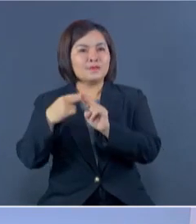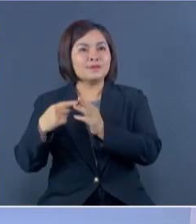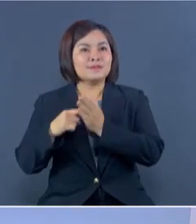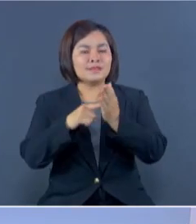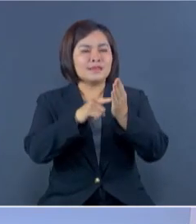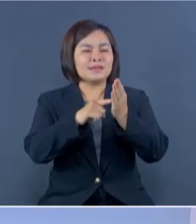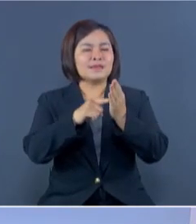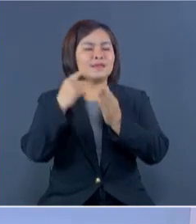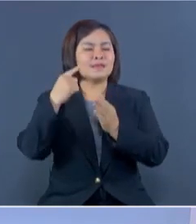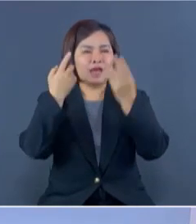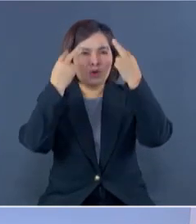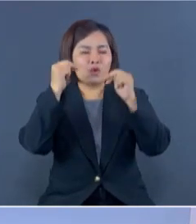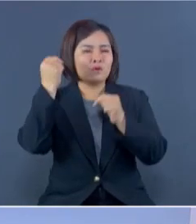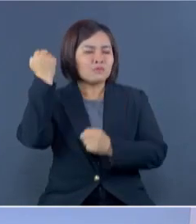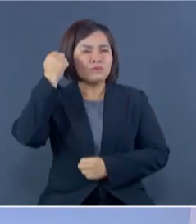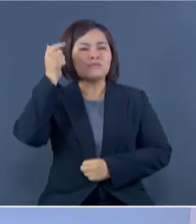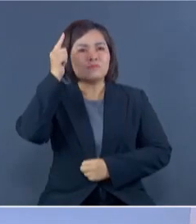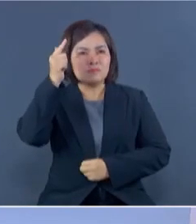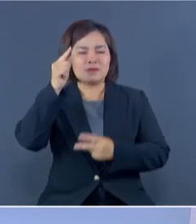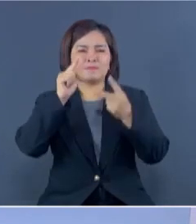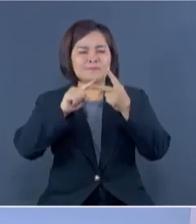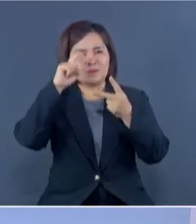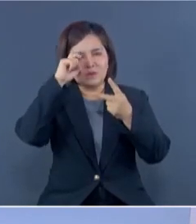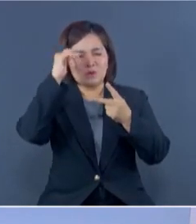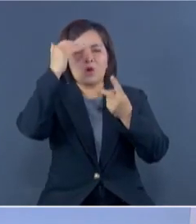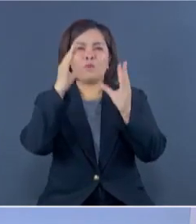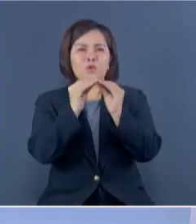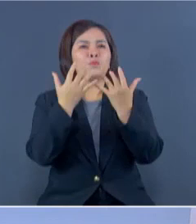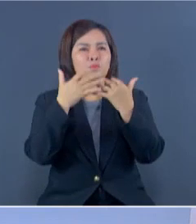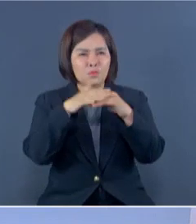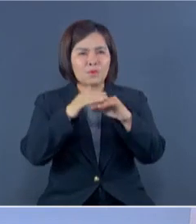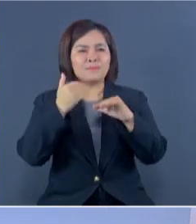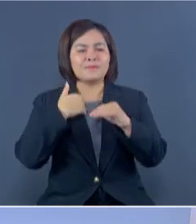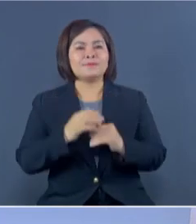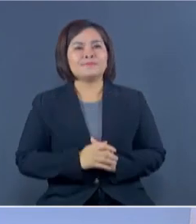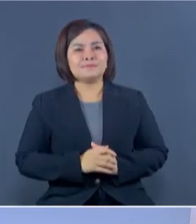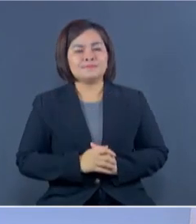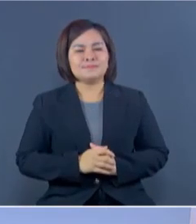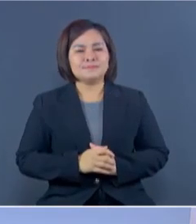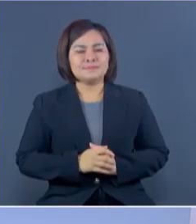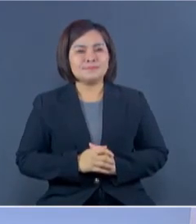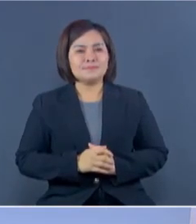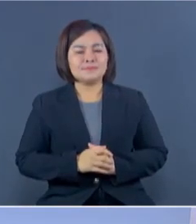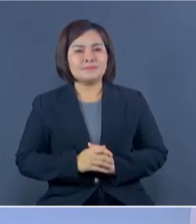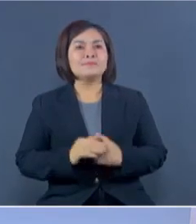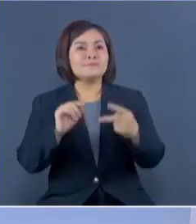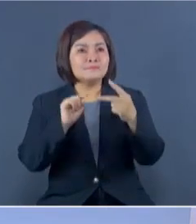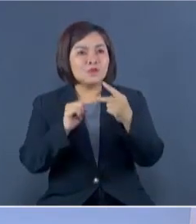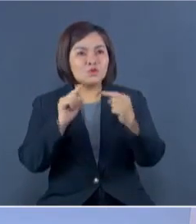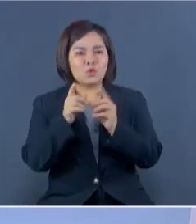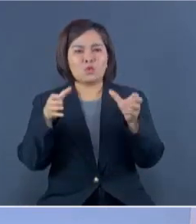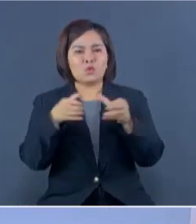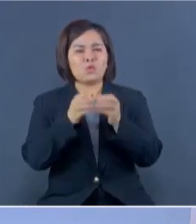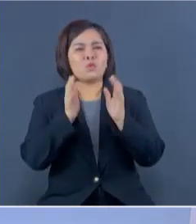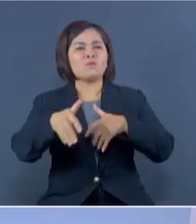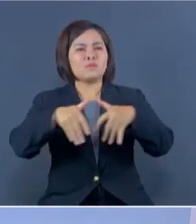อิ๊งแล้วก็คุณเศรษฐาร่วมประชุมขณะที่อีกด้านนึงก็คือความเคลื่อนไหวของบุคคลกลุ่มบุคคลหรือมวลช